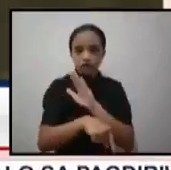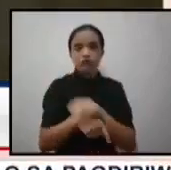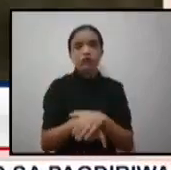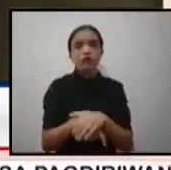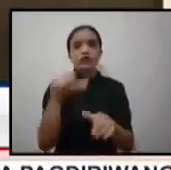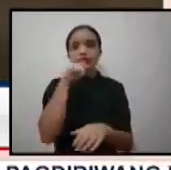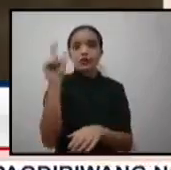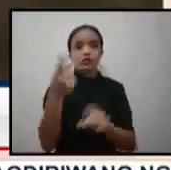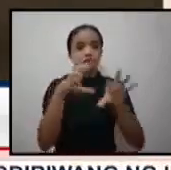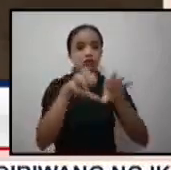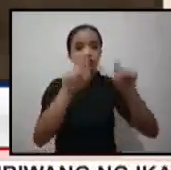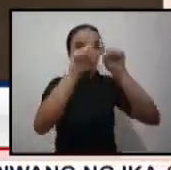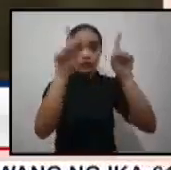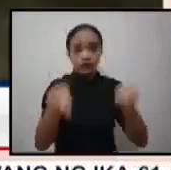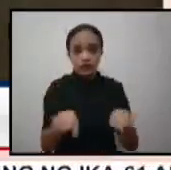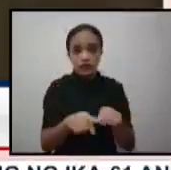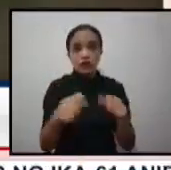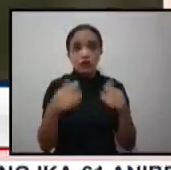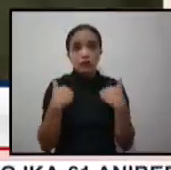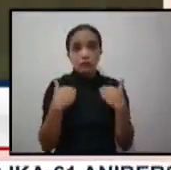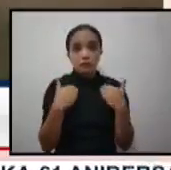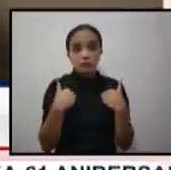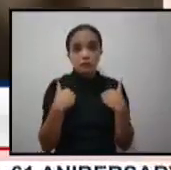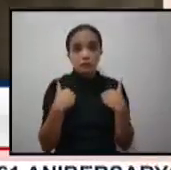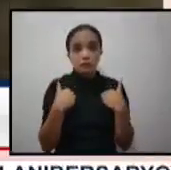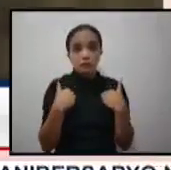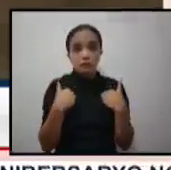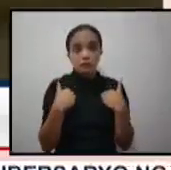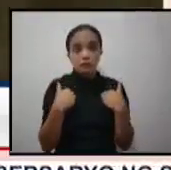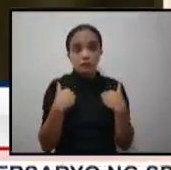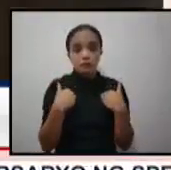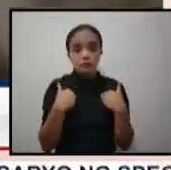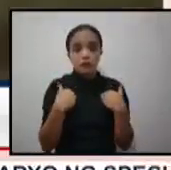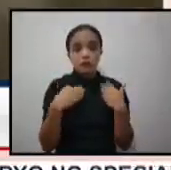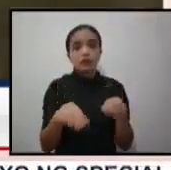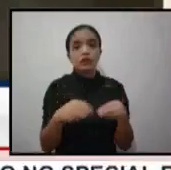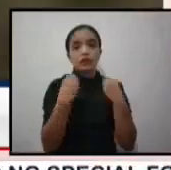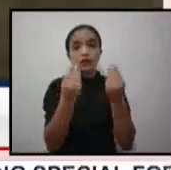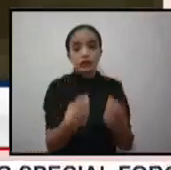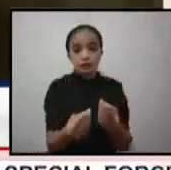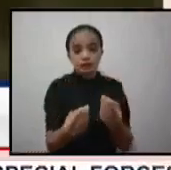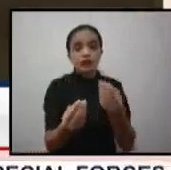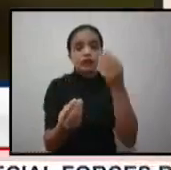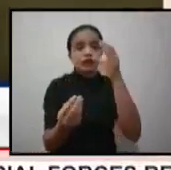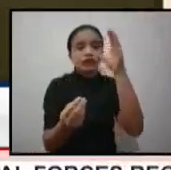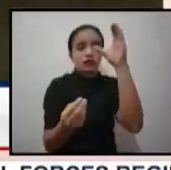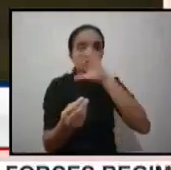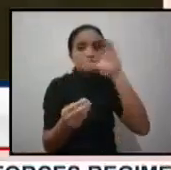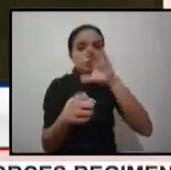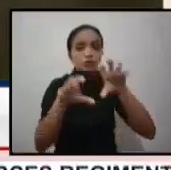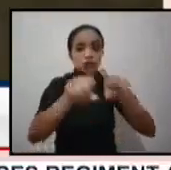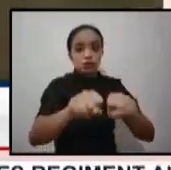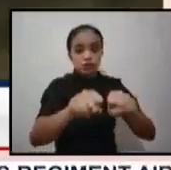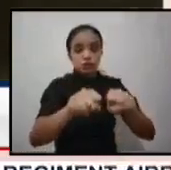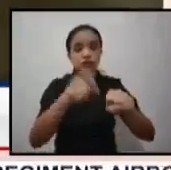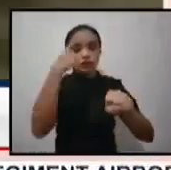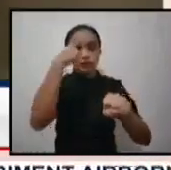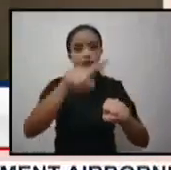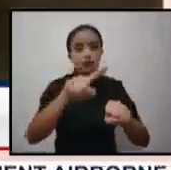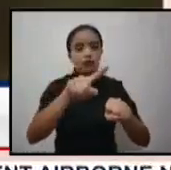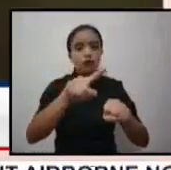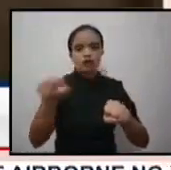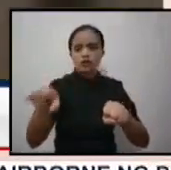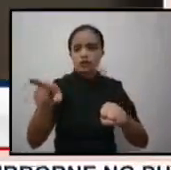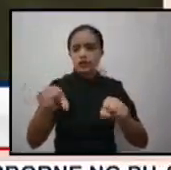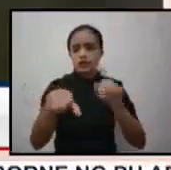search na in-issue for the ano doon sa illegal possession of